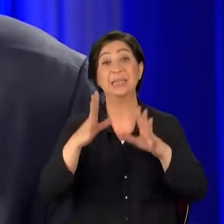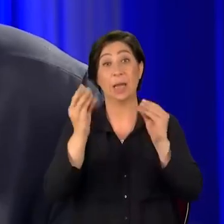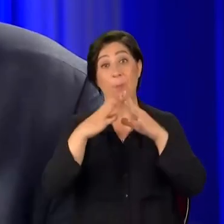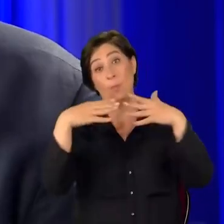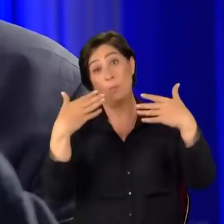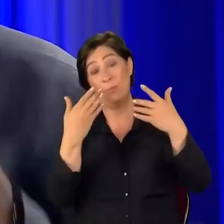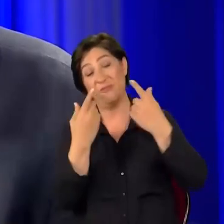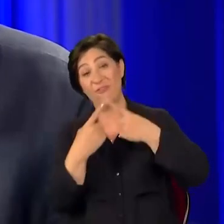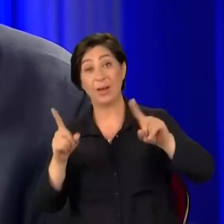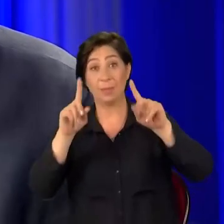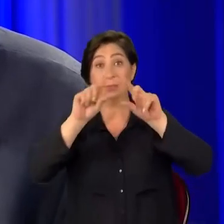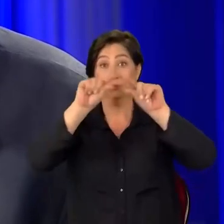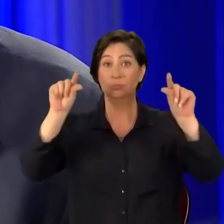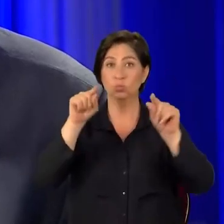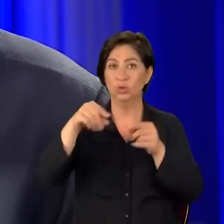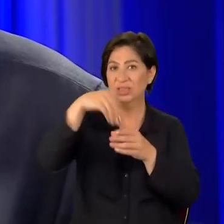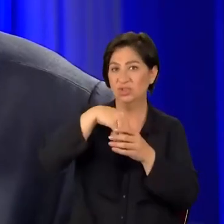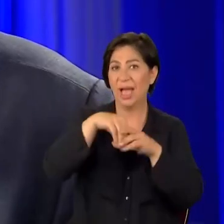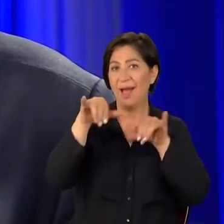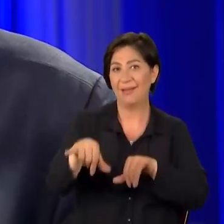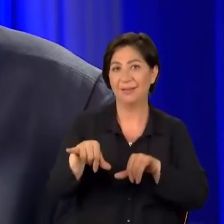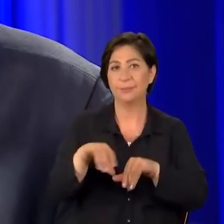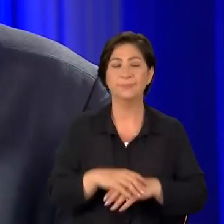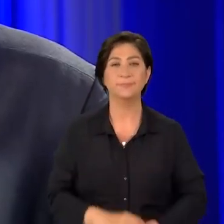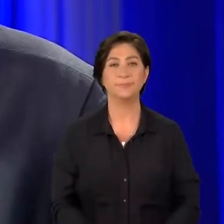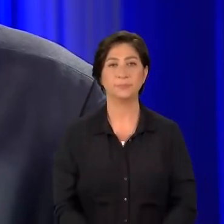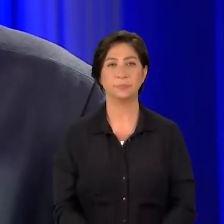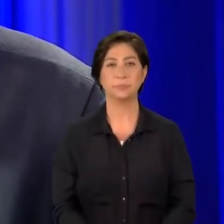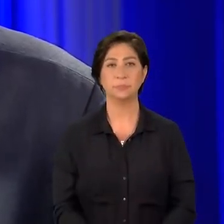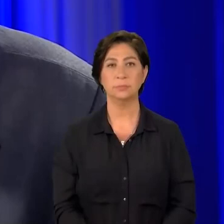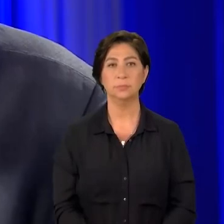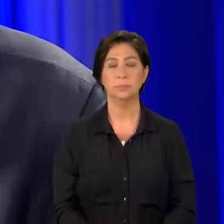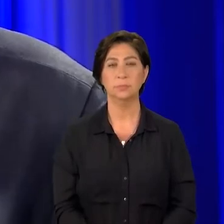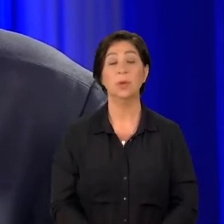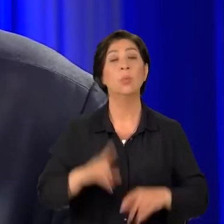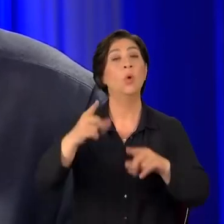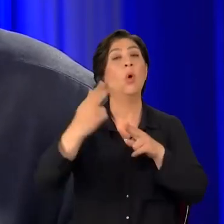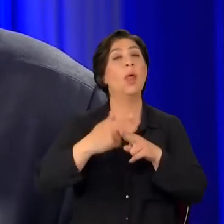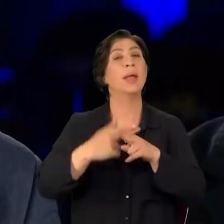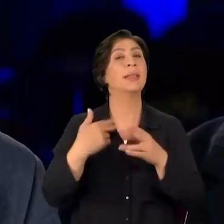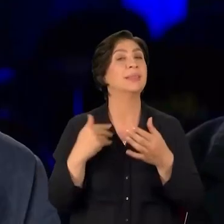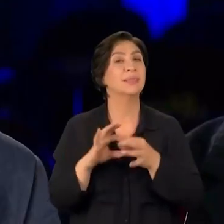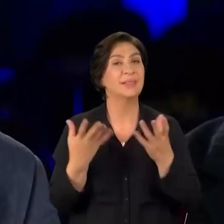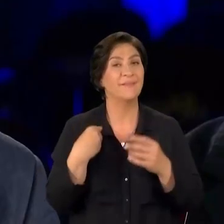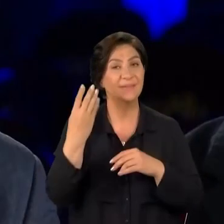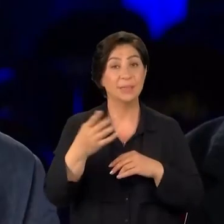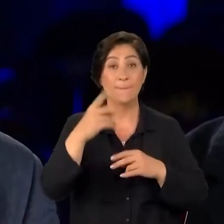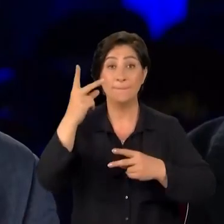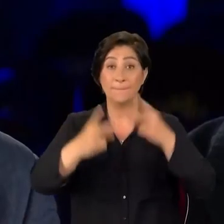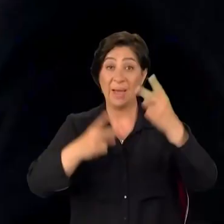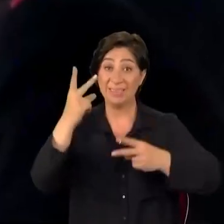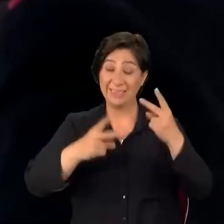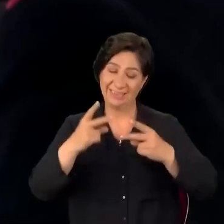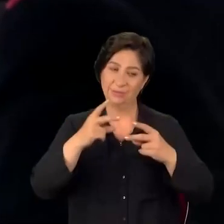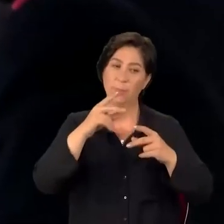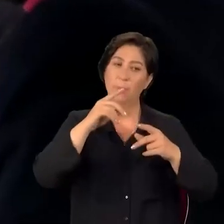yine daha büyük bir başlıkta bunun bir parçası. Şimdi bunun örneğini için verdim. Bir